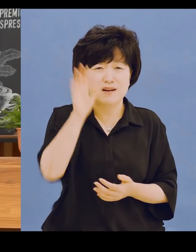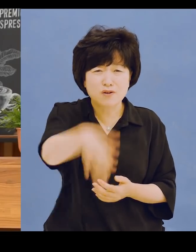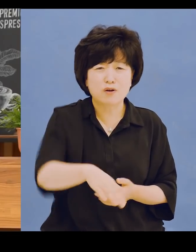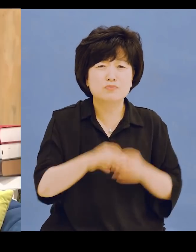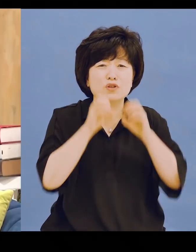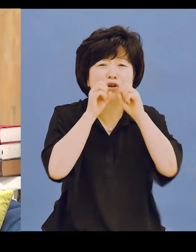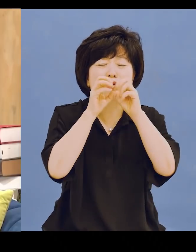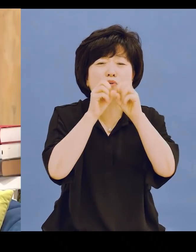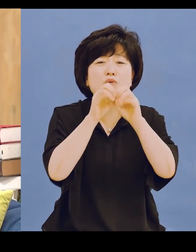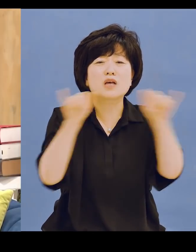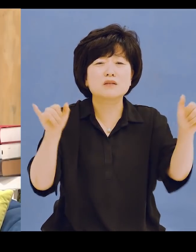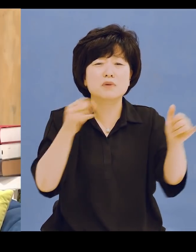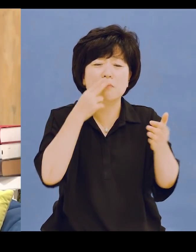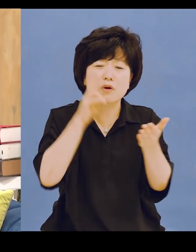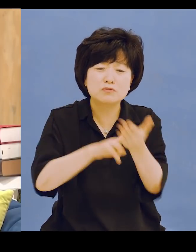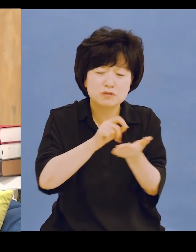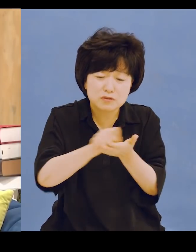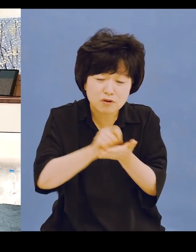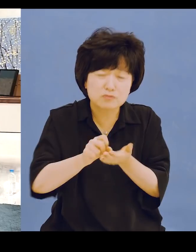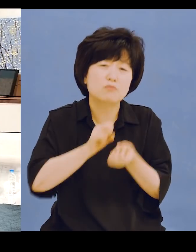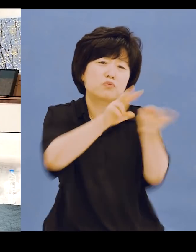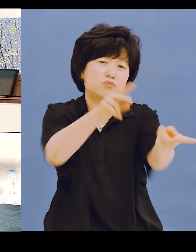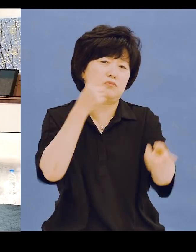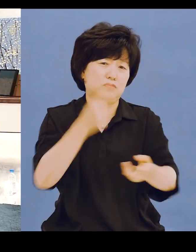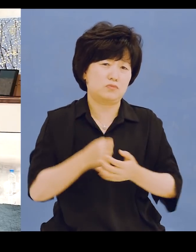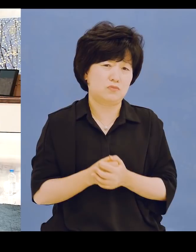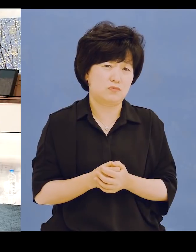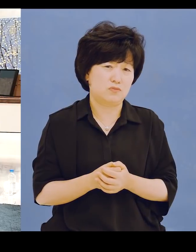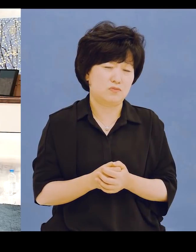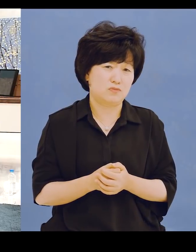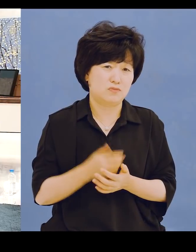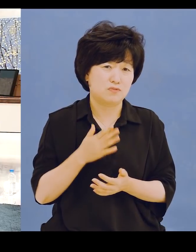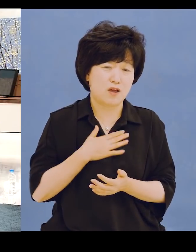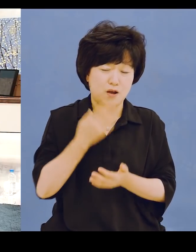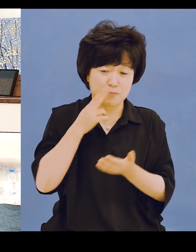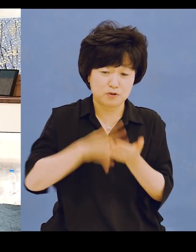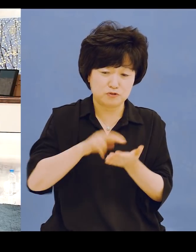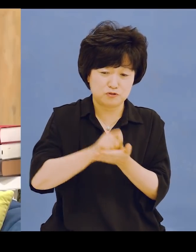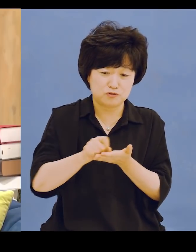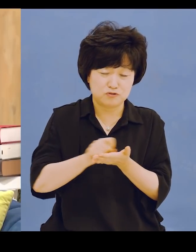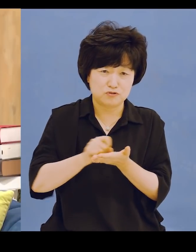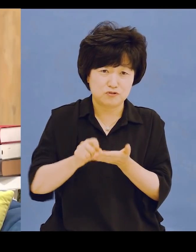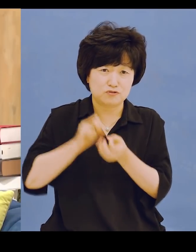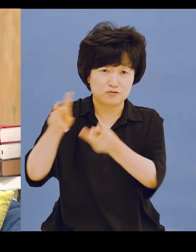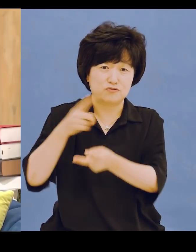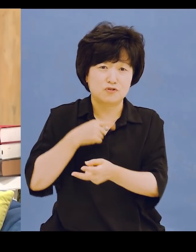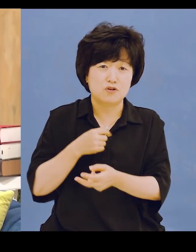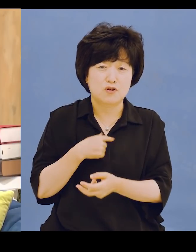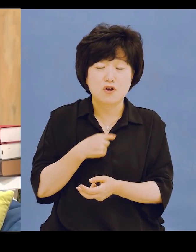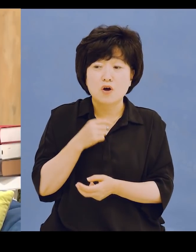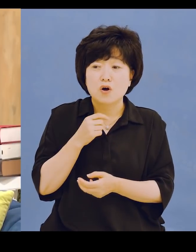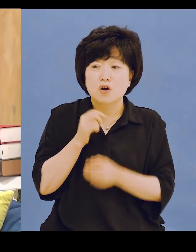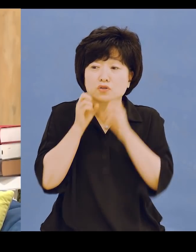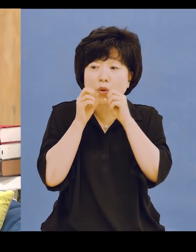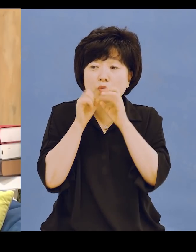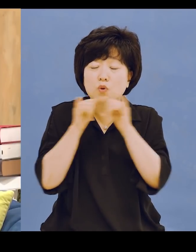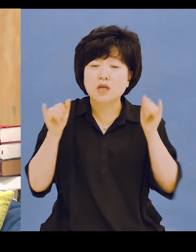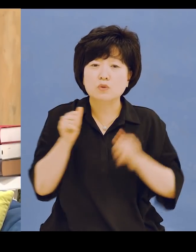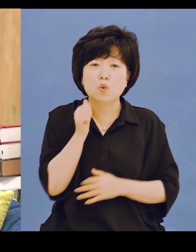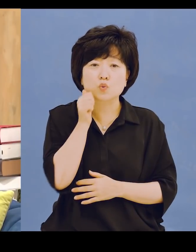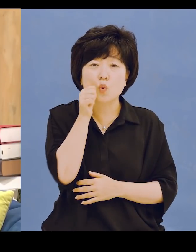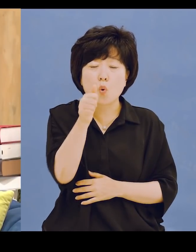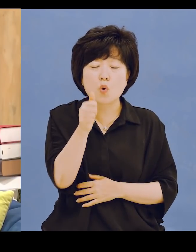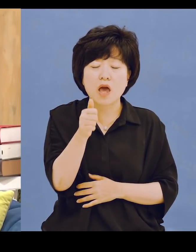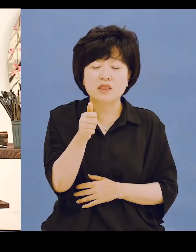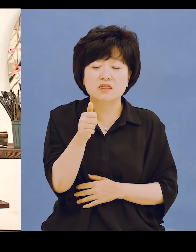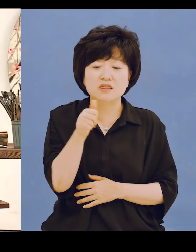간단하게 안녕하세요, 잘 지내시죠? 이거 하나만이라도. 그럼요. 오죽하면 내가 편지를 이렇게 쓴 적이 있어요. 선교사도 초콜릿 먹을